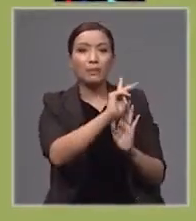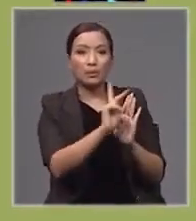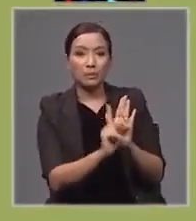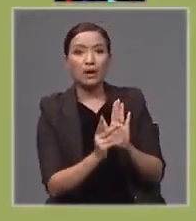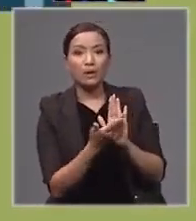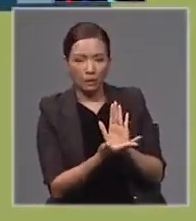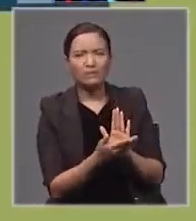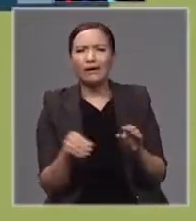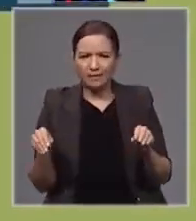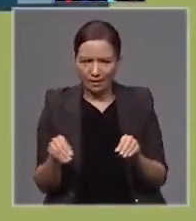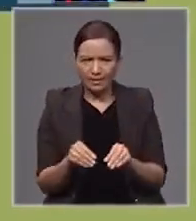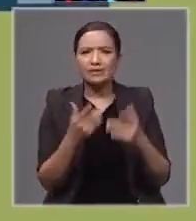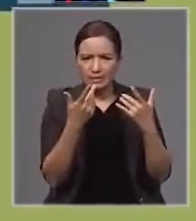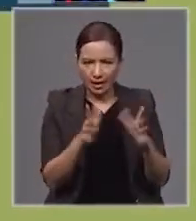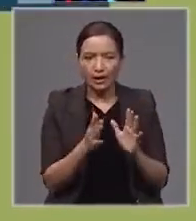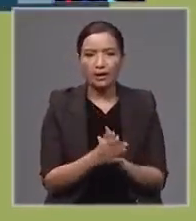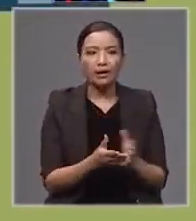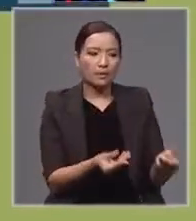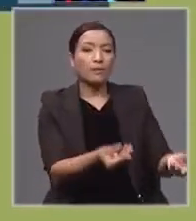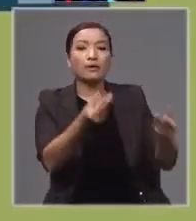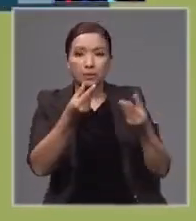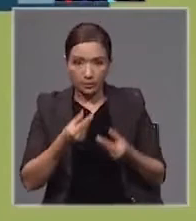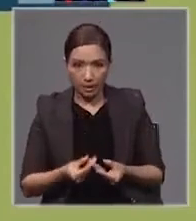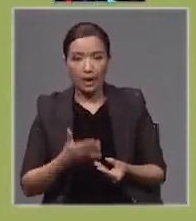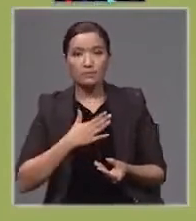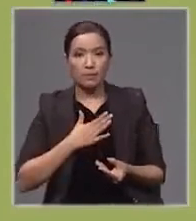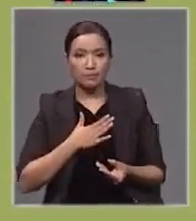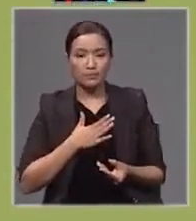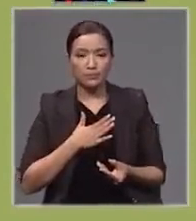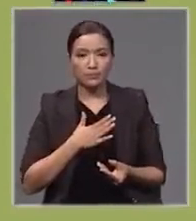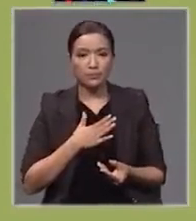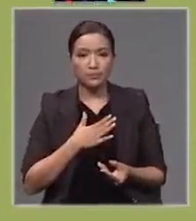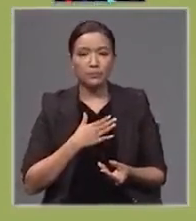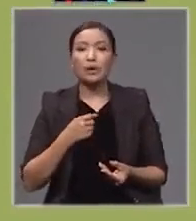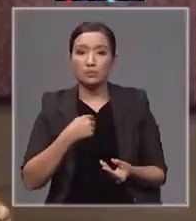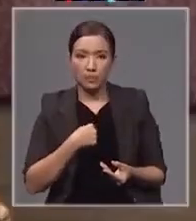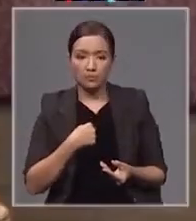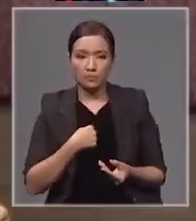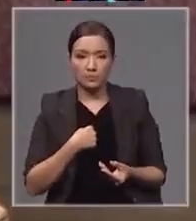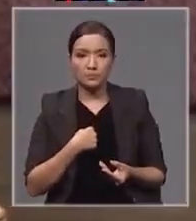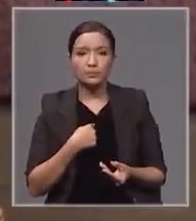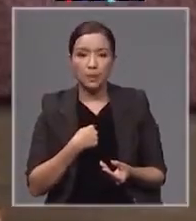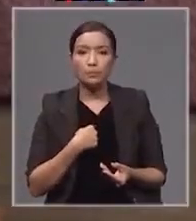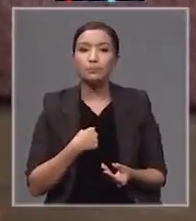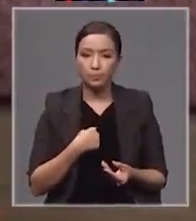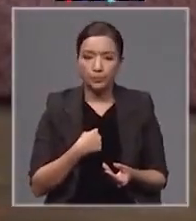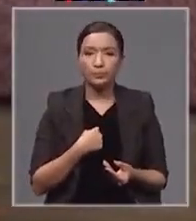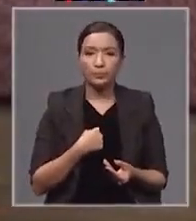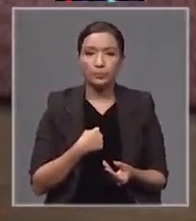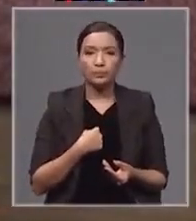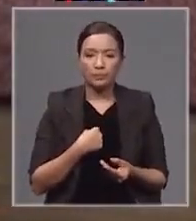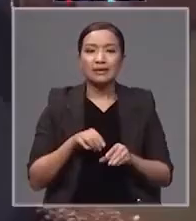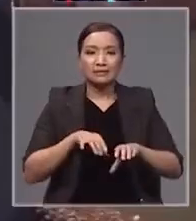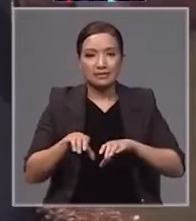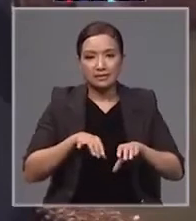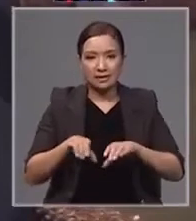จัดเสร็จแล้วเขาก็โยนมาให้ผ ม เพราะหนึ่งเขาอาจจะเห็นว่าผมคือผมนี่แหละในการจัดกระบวน